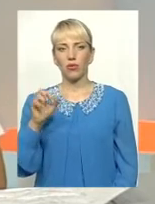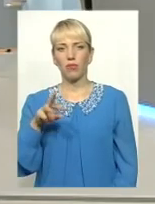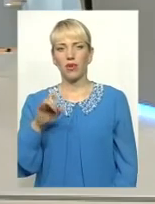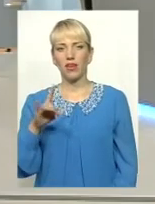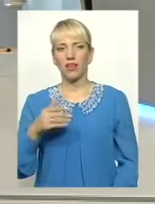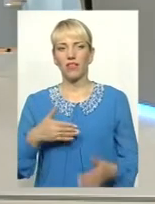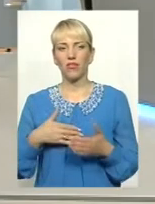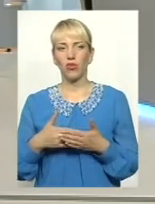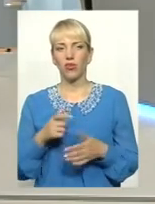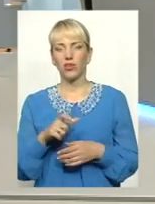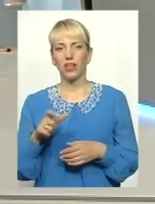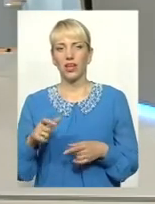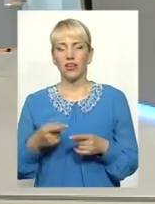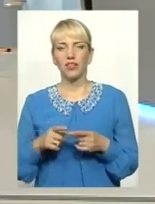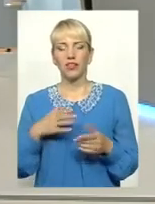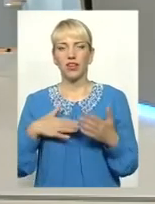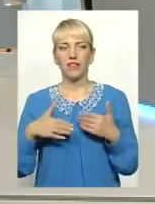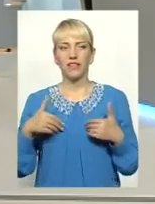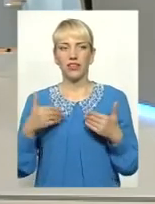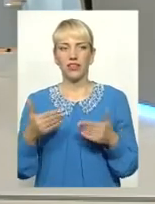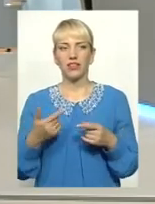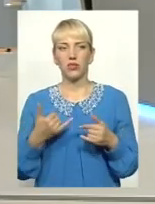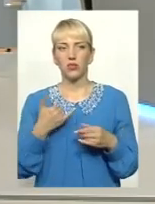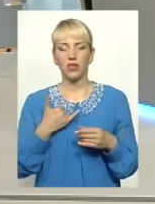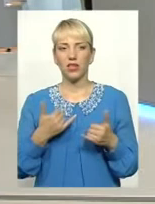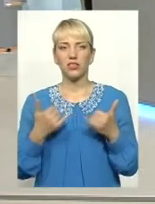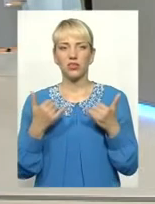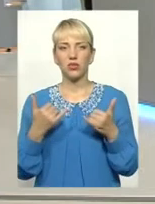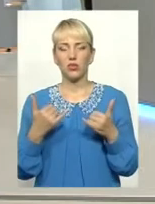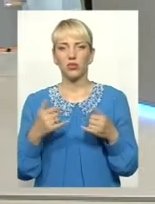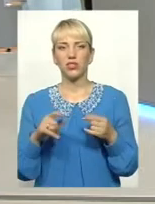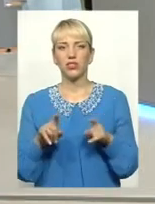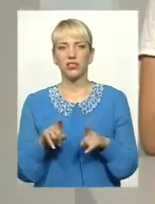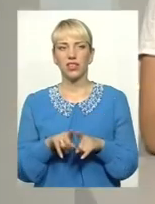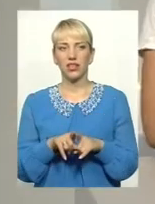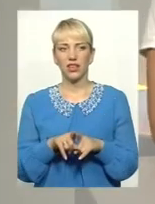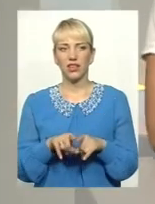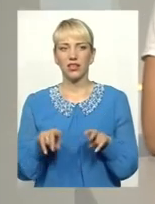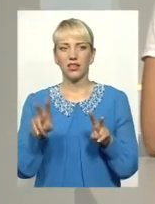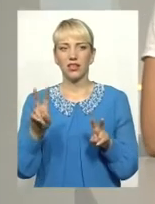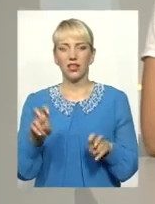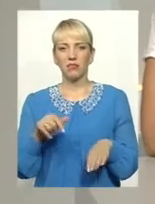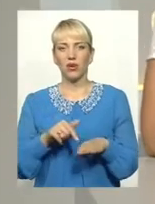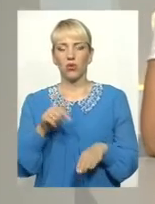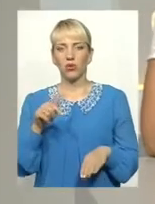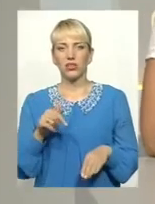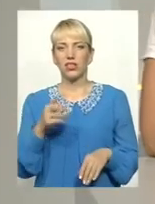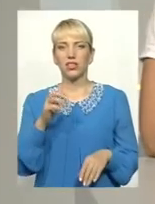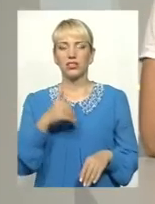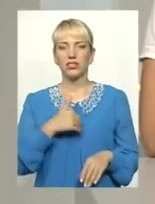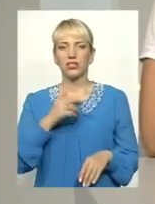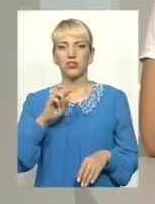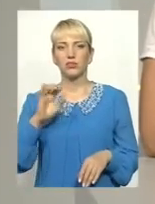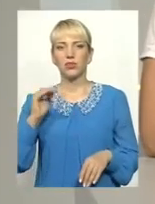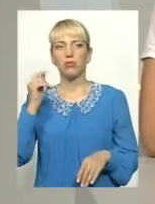Рада вас сьогодні вітати. У нас сьогодні така досить тема гостра. Хотілося б почути